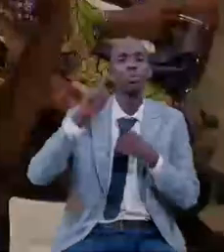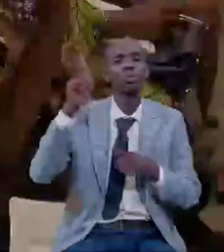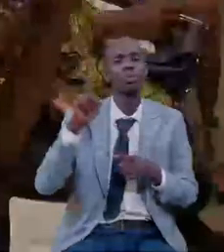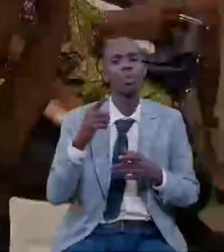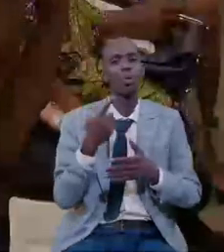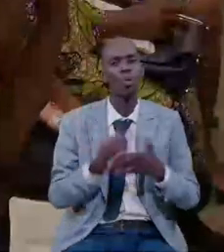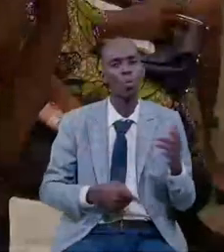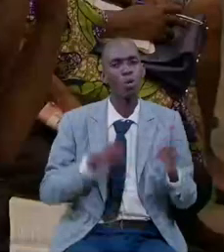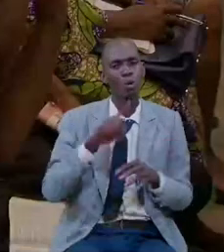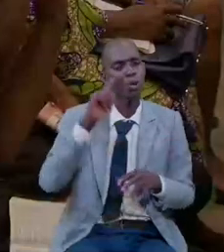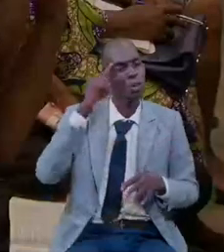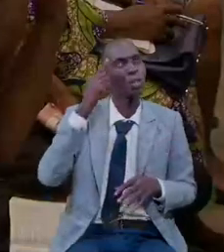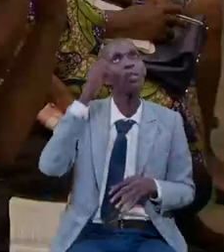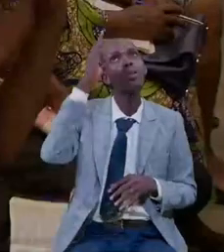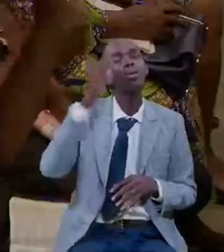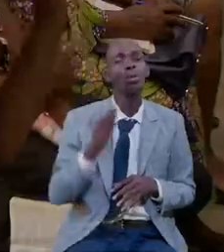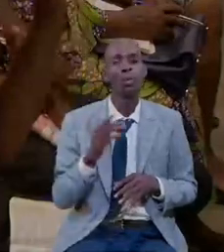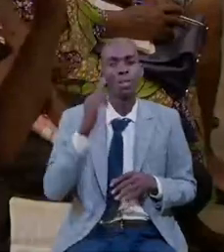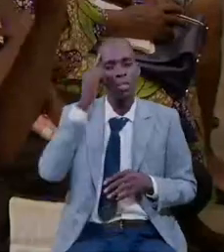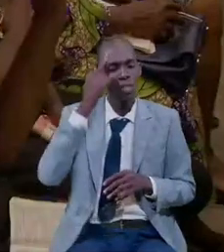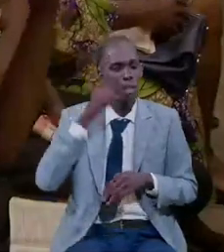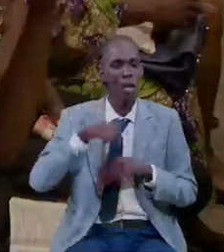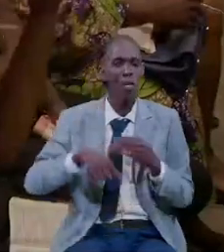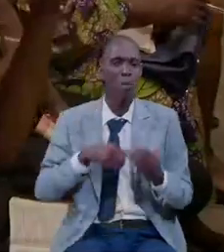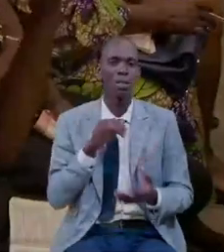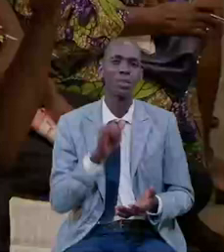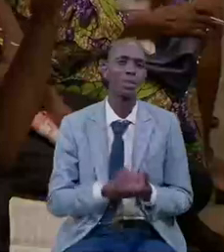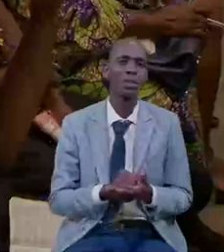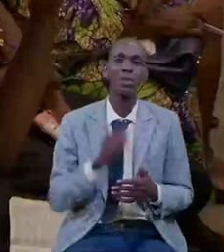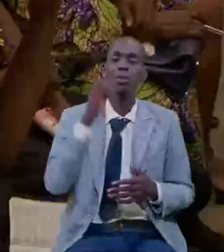qu'est-ce que vous croyez que Dieu va voir ça? Dieu ne veut pas de fruits simulés